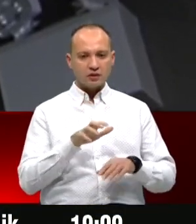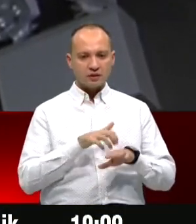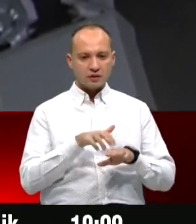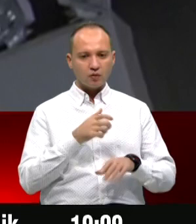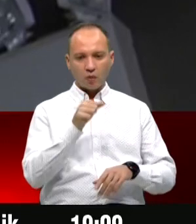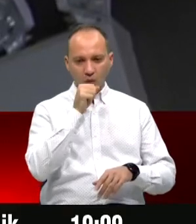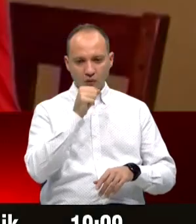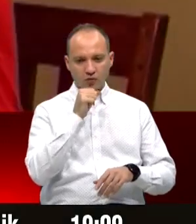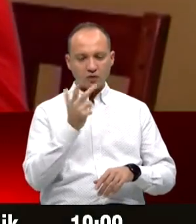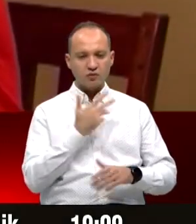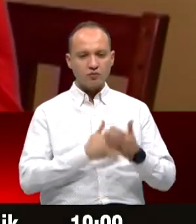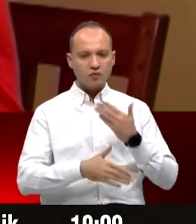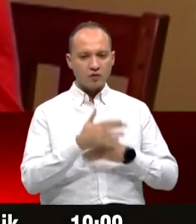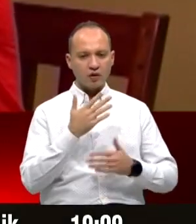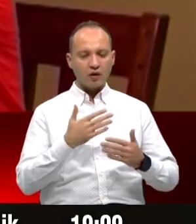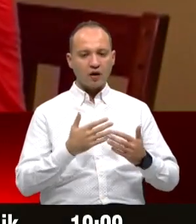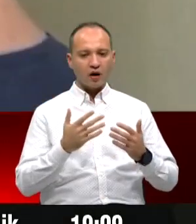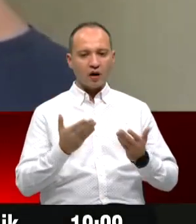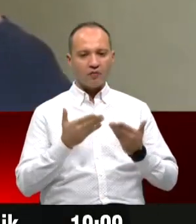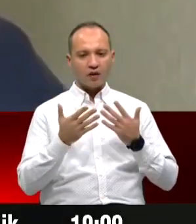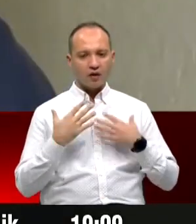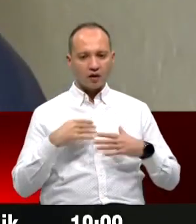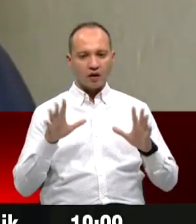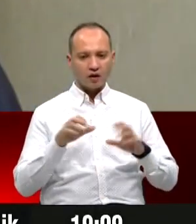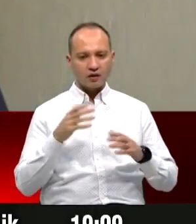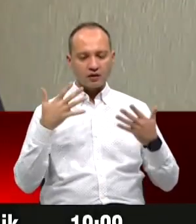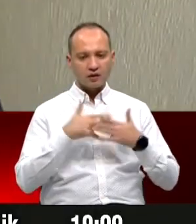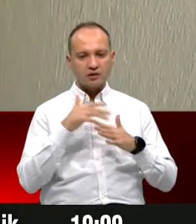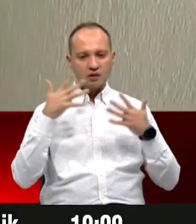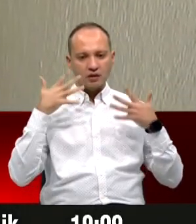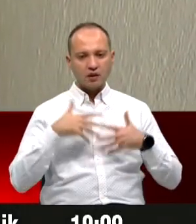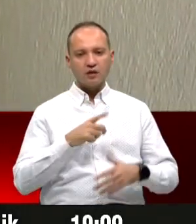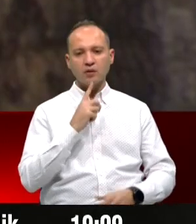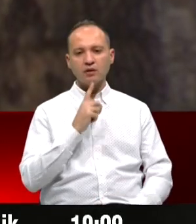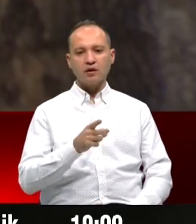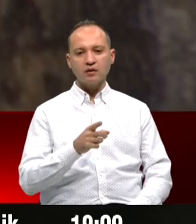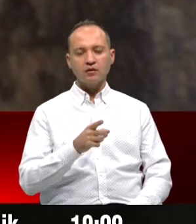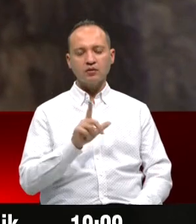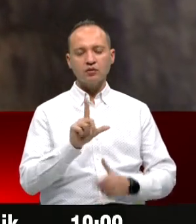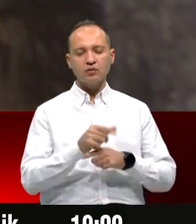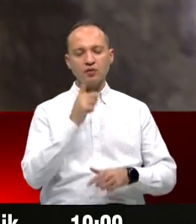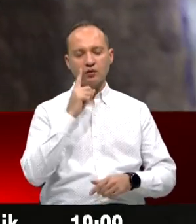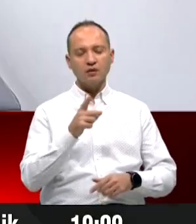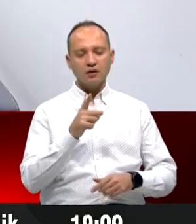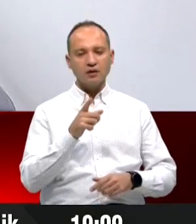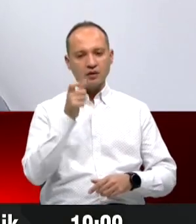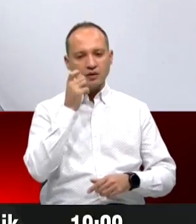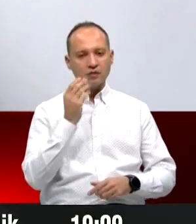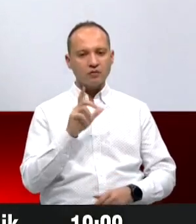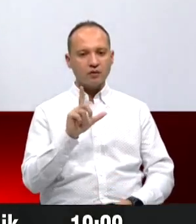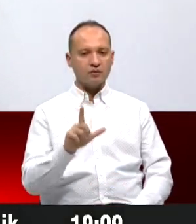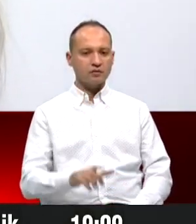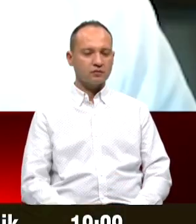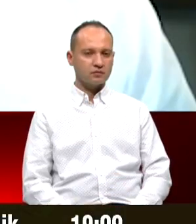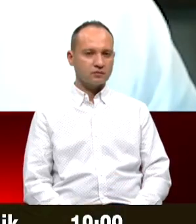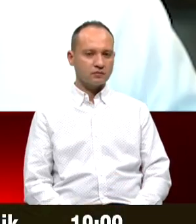kuru öksürük, aşırı yorgunluk, hafif kas ağrıları ve gece terlemeleri olarak belirlendi. Ancak uzmanlara göre gene de dikkatli olmakta